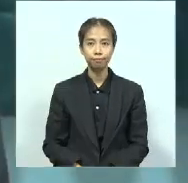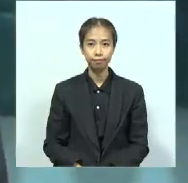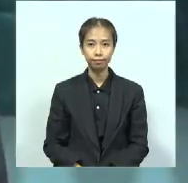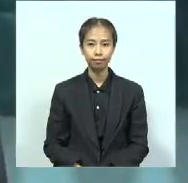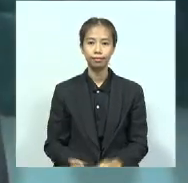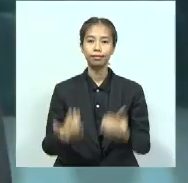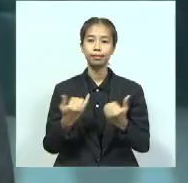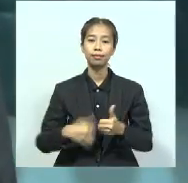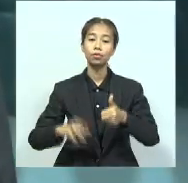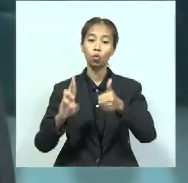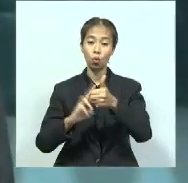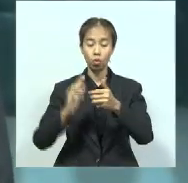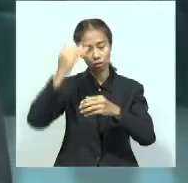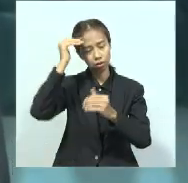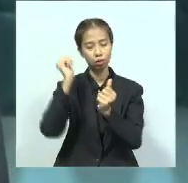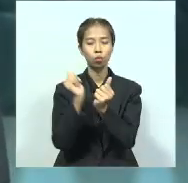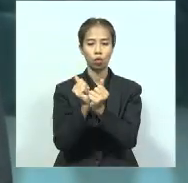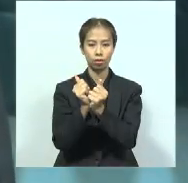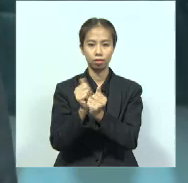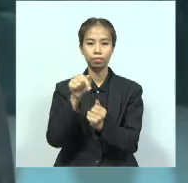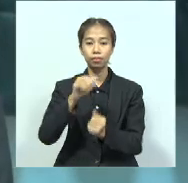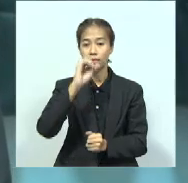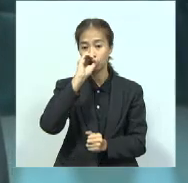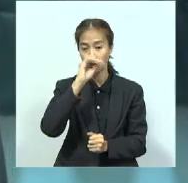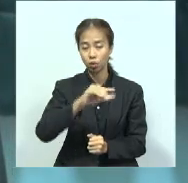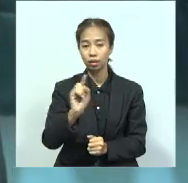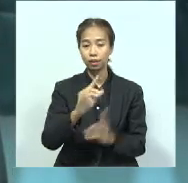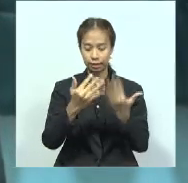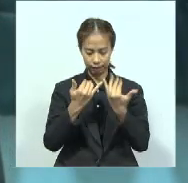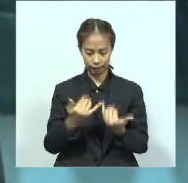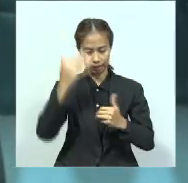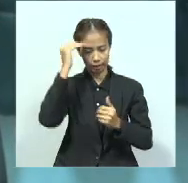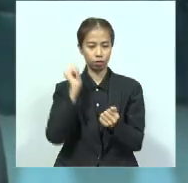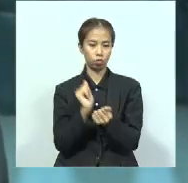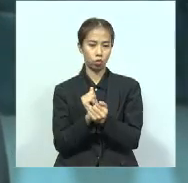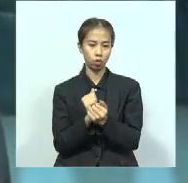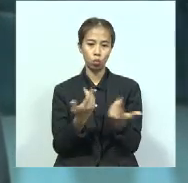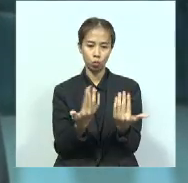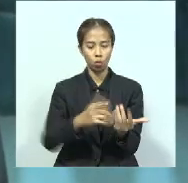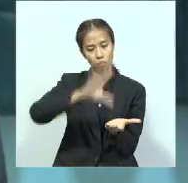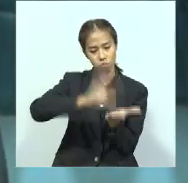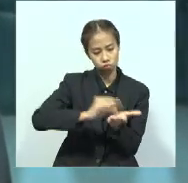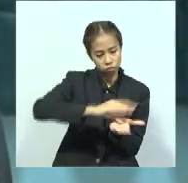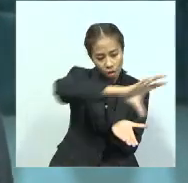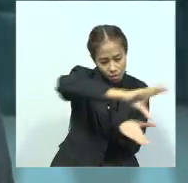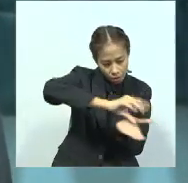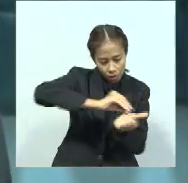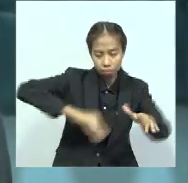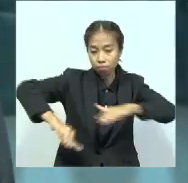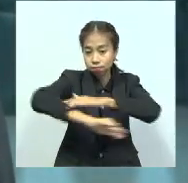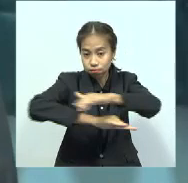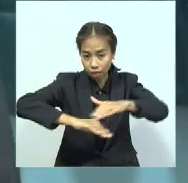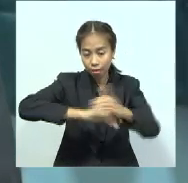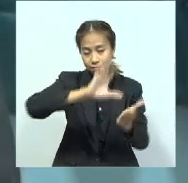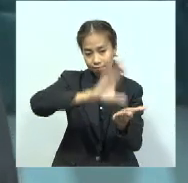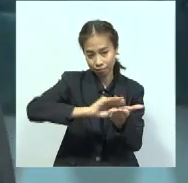รองผู้บังคับการตำรวจภูธรจังหวัดขอนแก่นบอกนะครับว่าจากนี้เจ้าหน้าที่ตำรวจจะเร่งรวบรวมข้อมูลและพยานหลักฐานต่างๆพร้อ